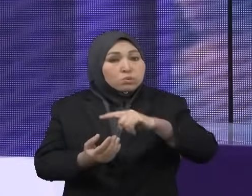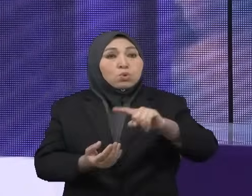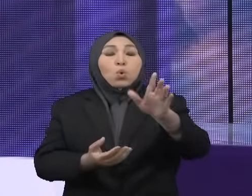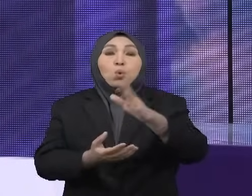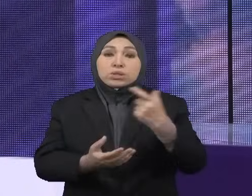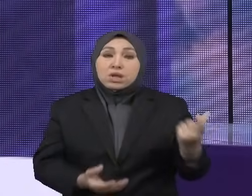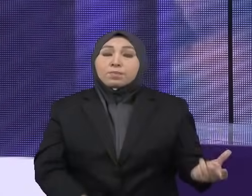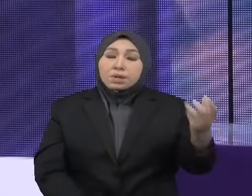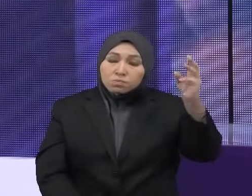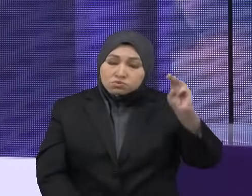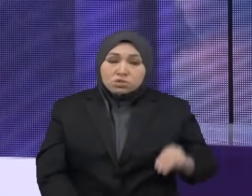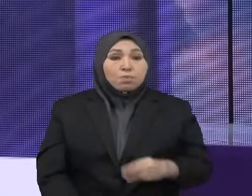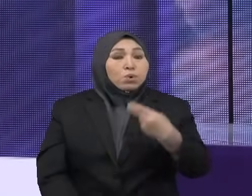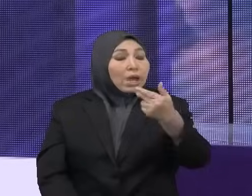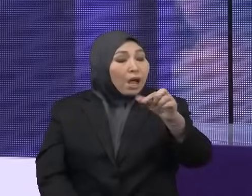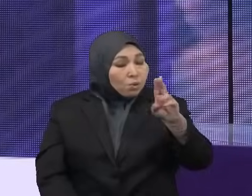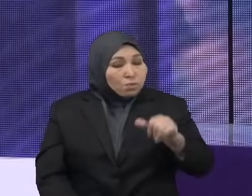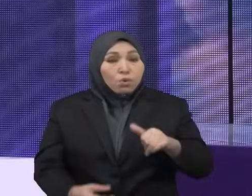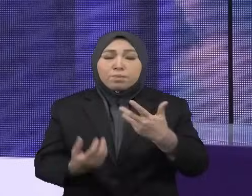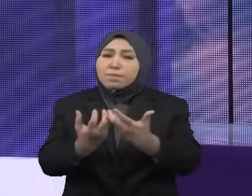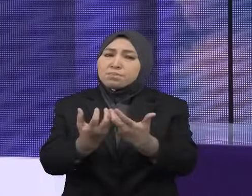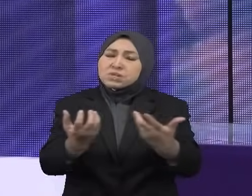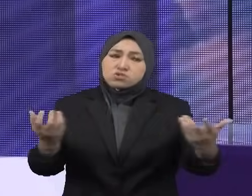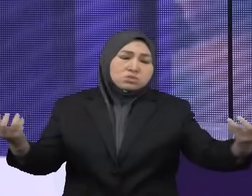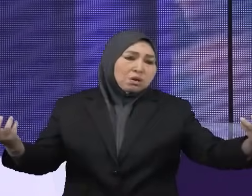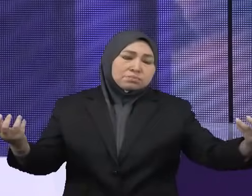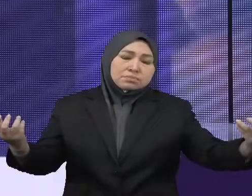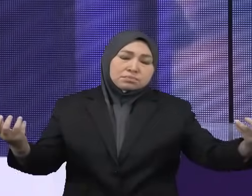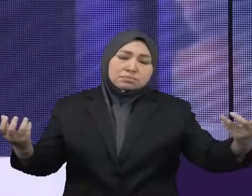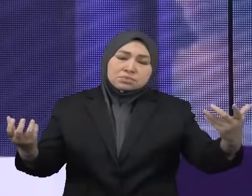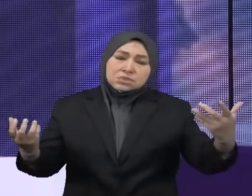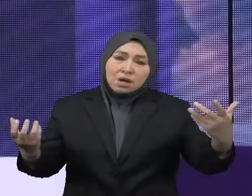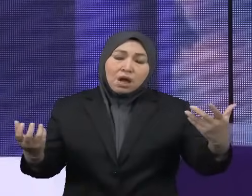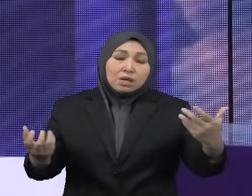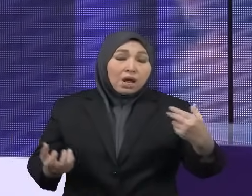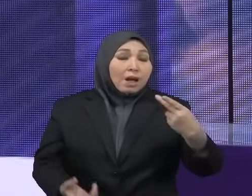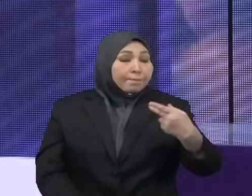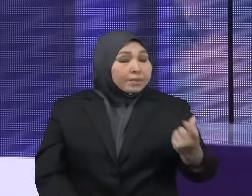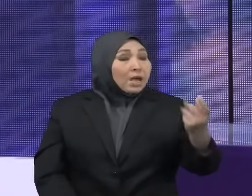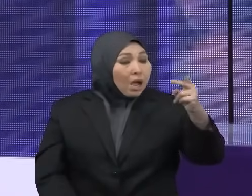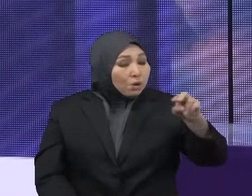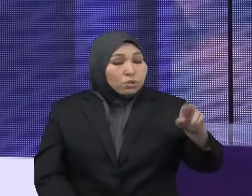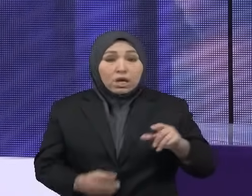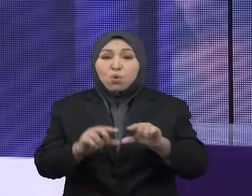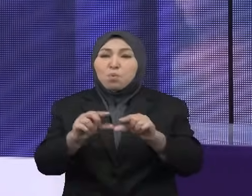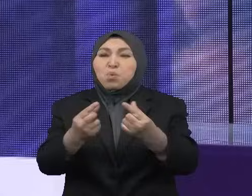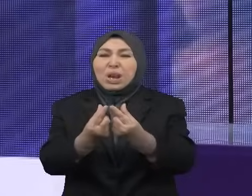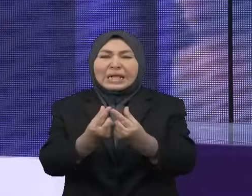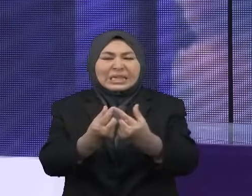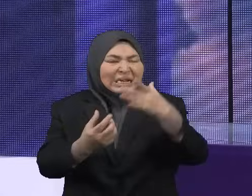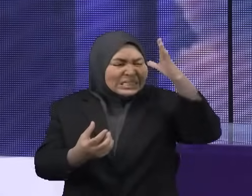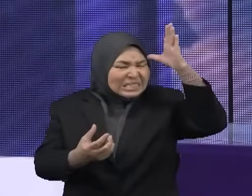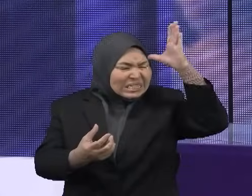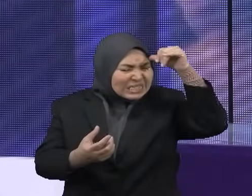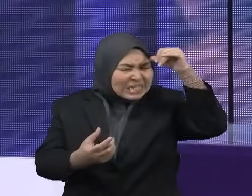dan Nabi Harun wafat juga pada waktu ini. Pemisahan di antara Nabi Musa dan Nabi Harun daripada kumpulan yang degil untuk berjuang